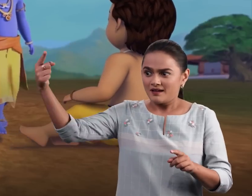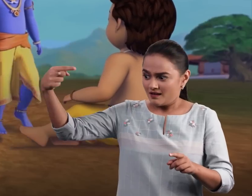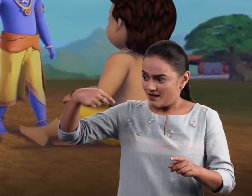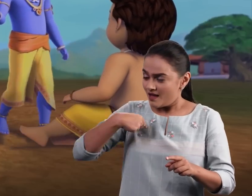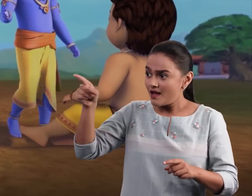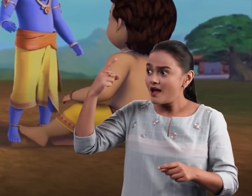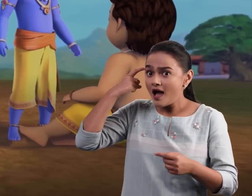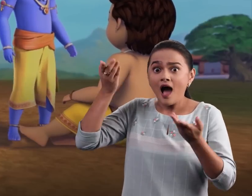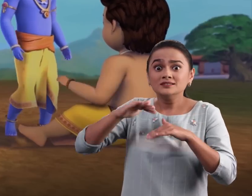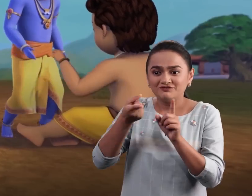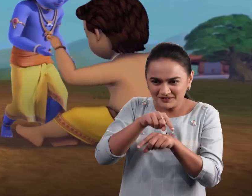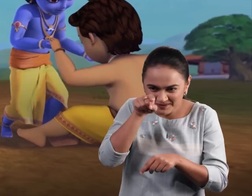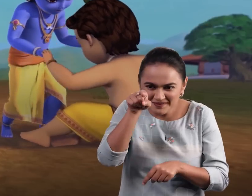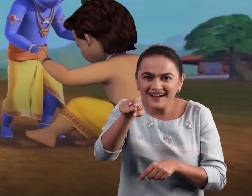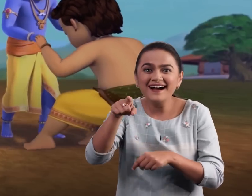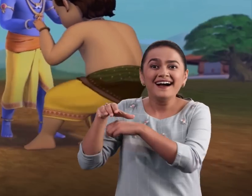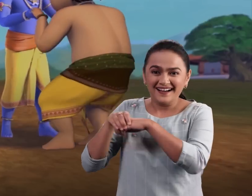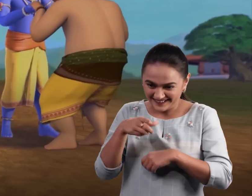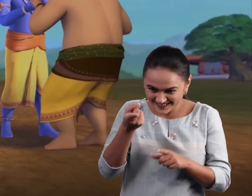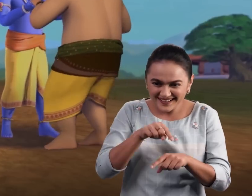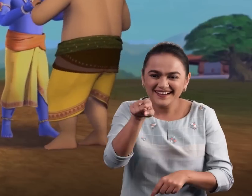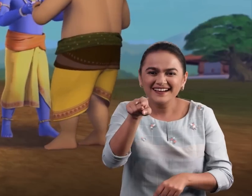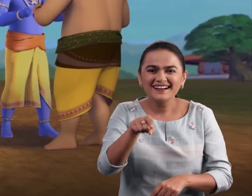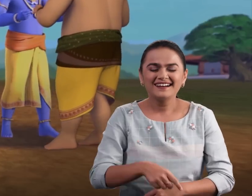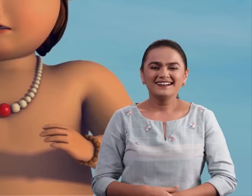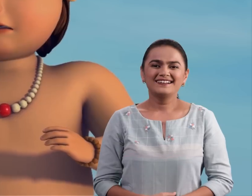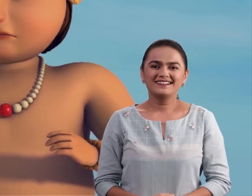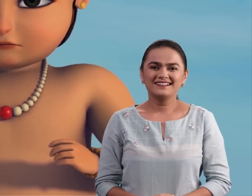परंतु भेष बदलकर वीरता पूर्वक इसे मुझ तक तो तुम ही लाए।